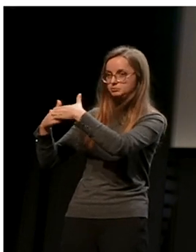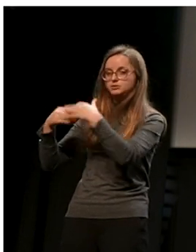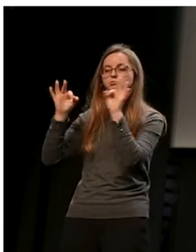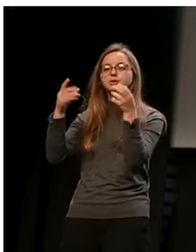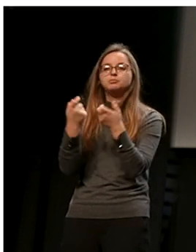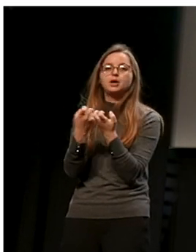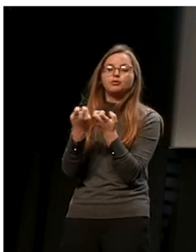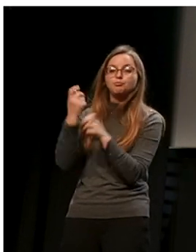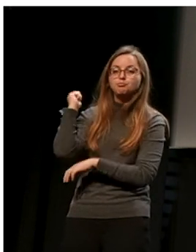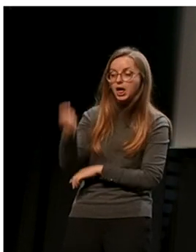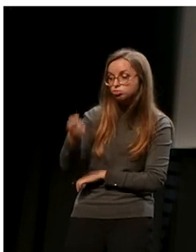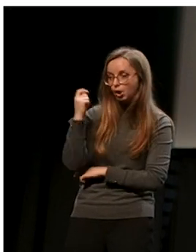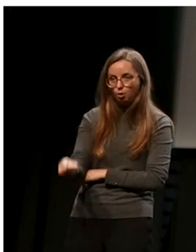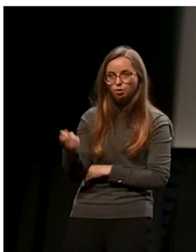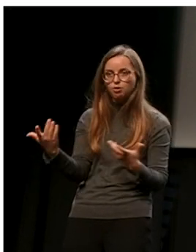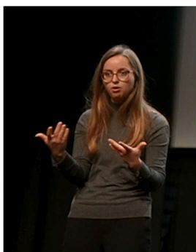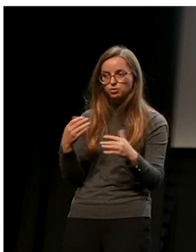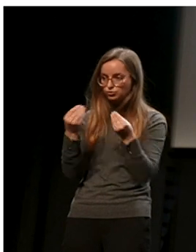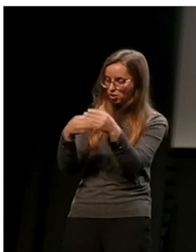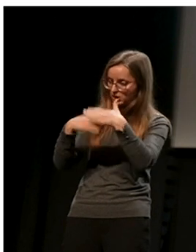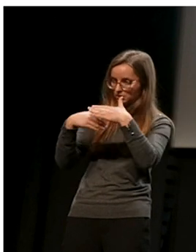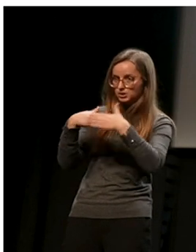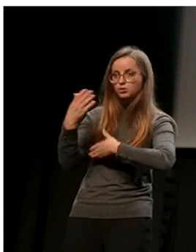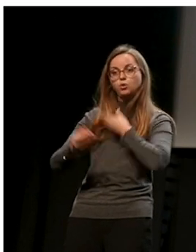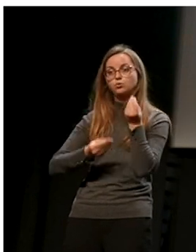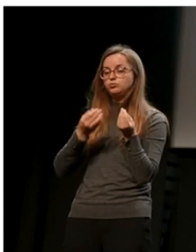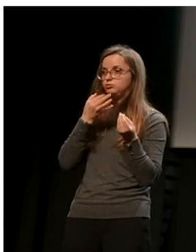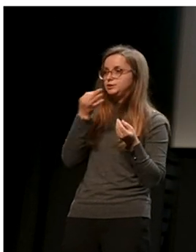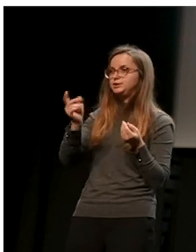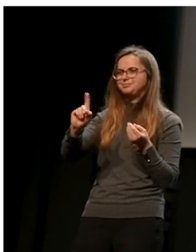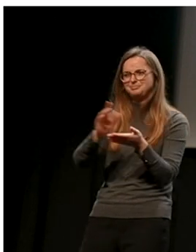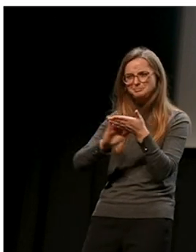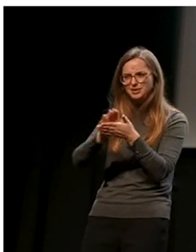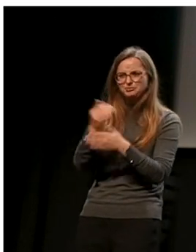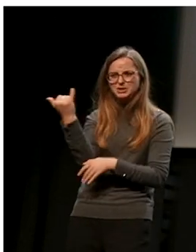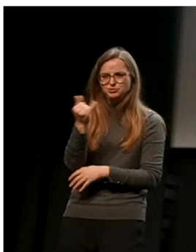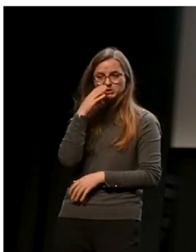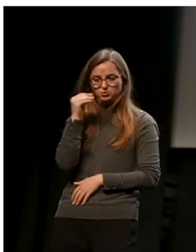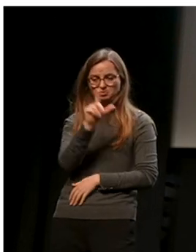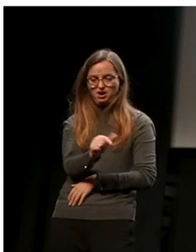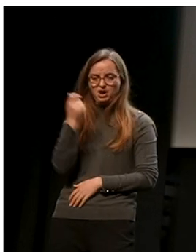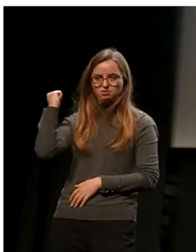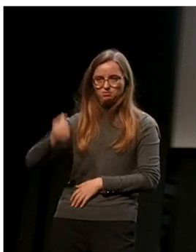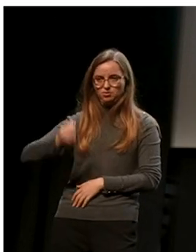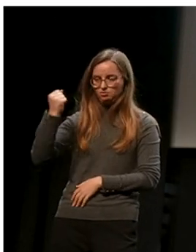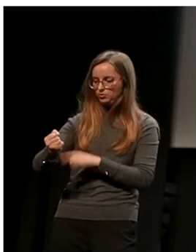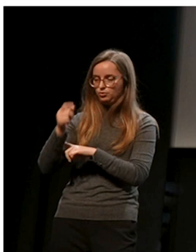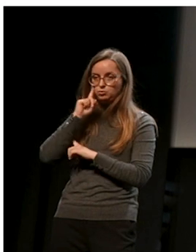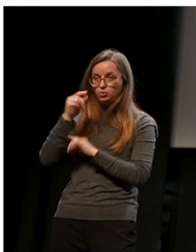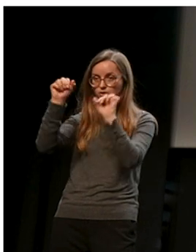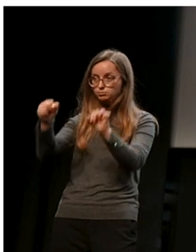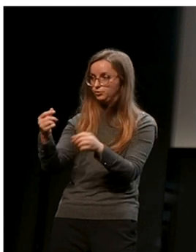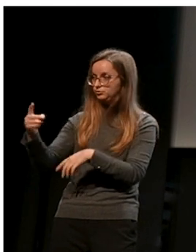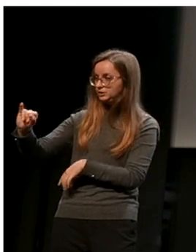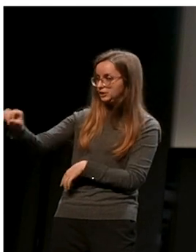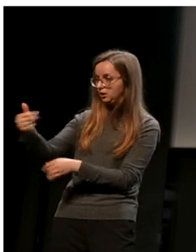voilà. Ou alors, on dit, bah, en fait, on n'a plus besoin de la main qui tient le marteau, puisque de toute façon, à la fin, on a l'illustration finie. Et c'est